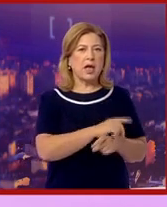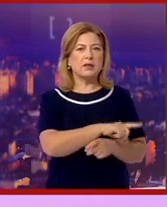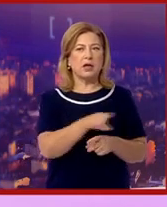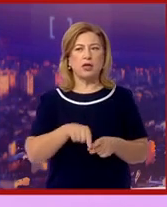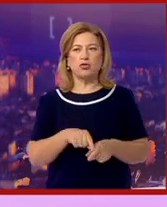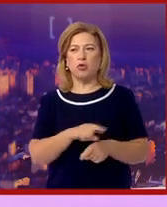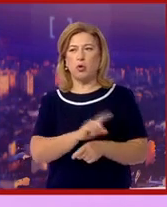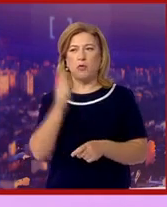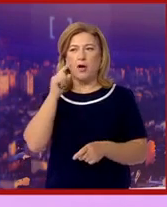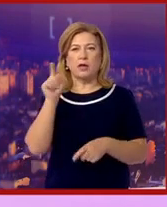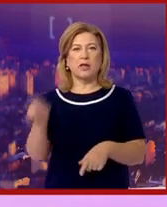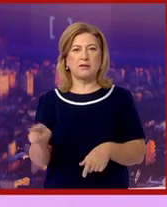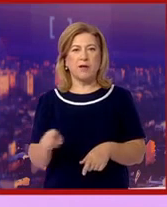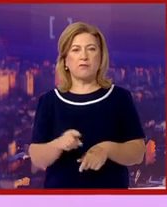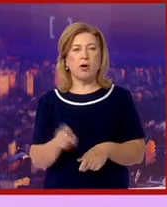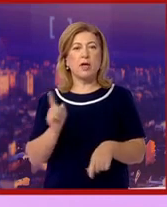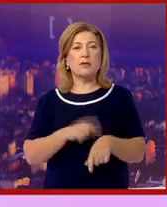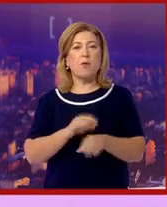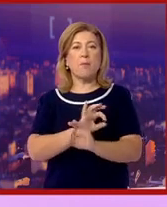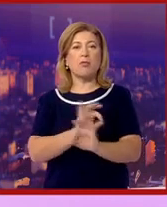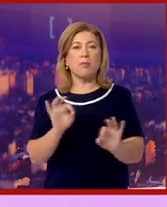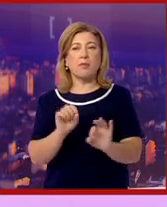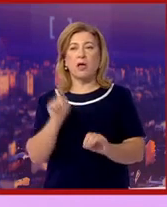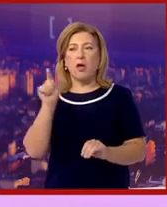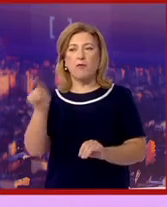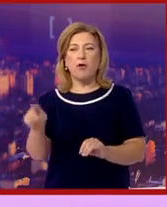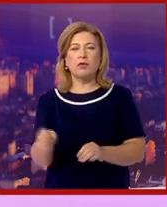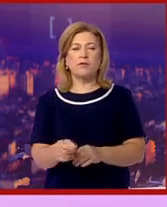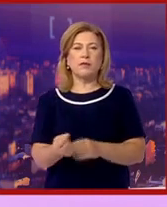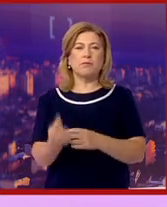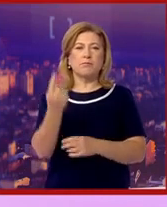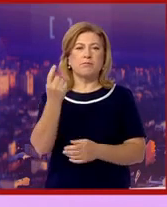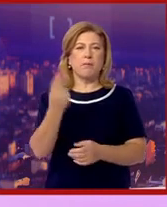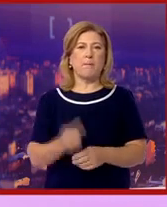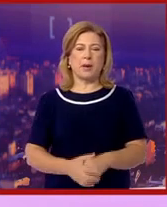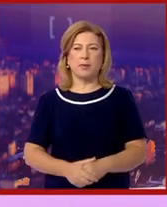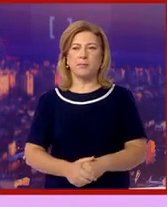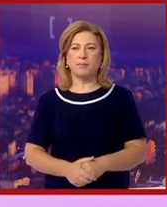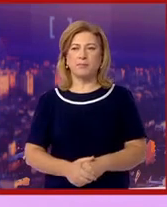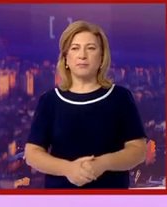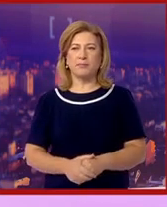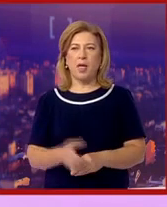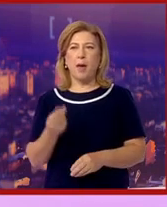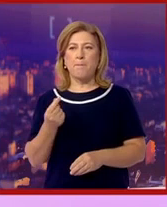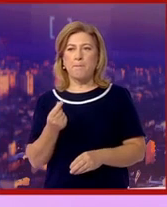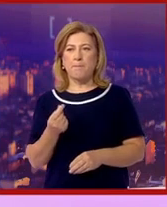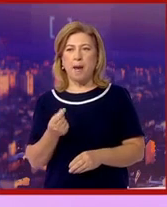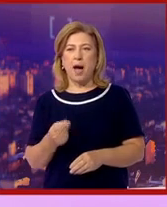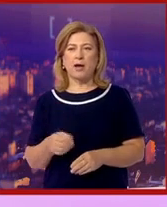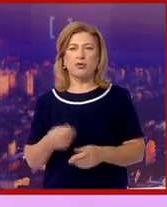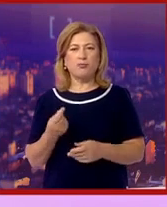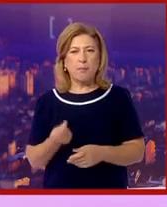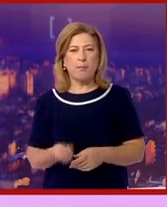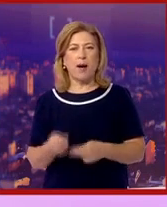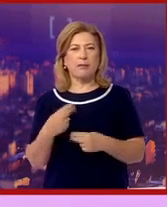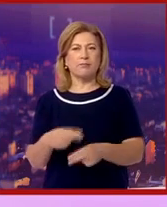loc. Este momentul perfect pentru o zi în care voi să fiți protagoniștii. Bani, abundență și iar bani. Cam